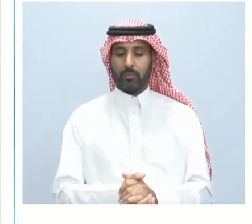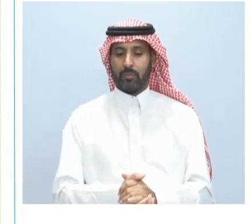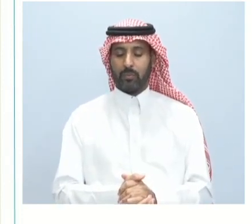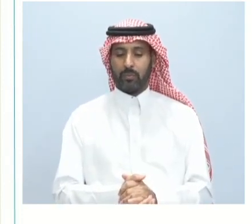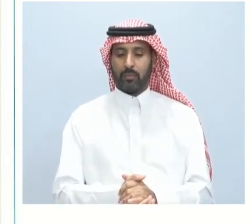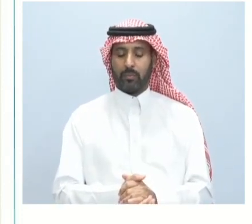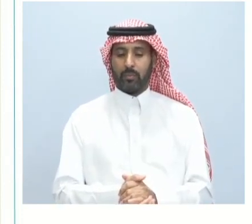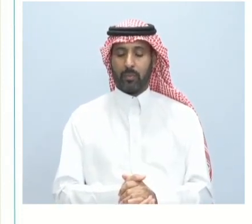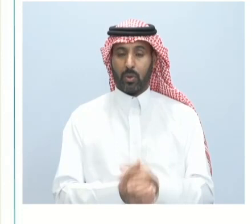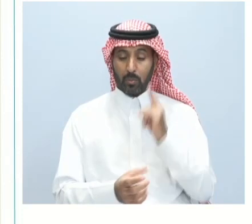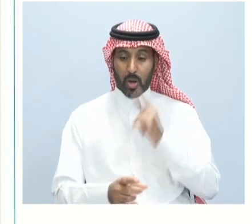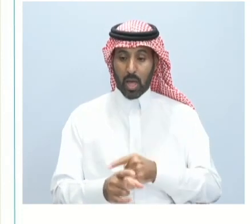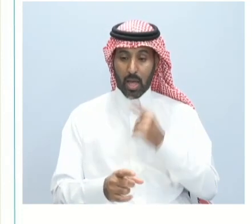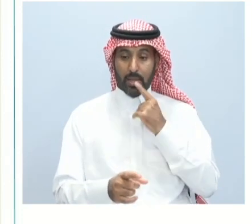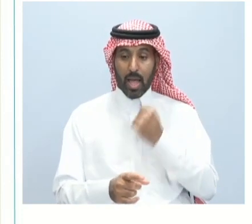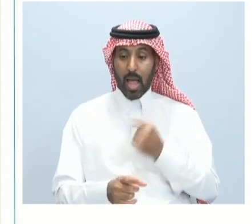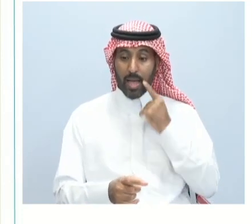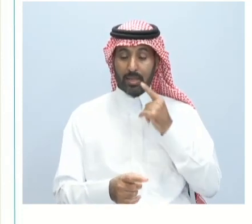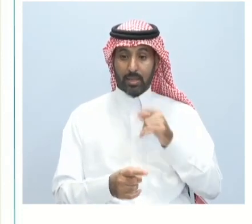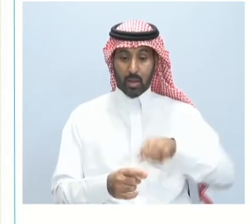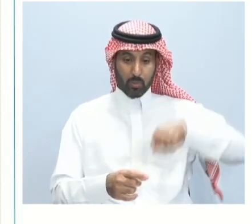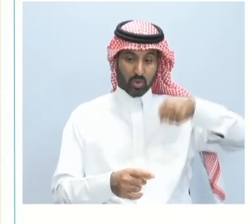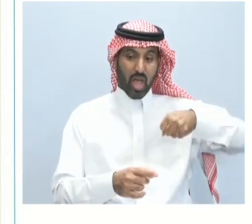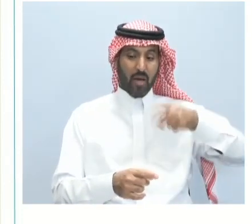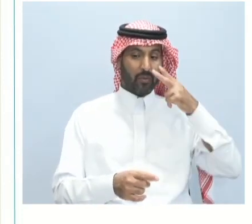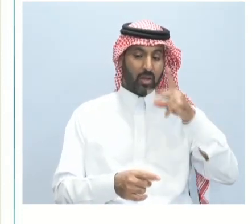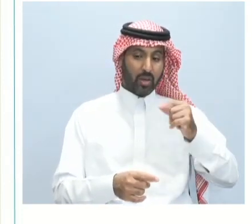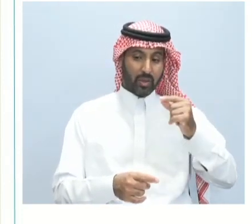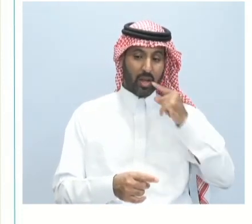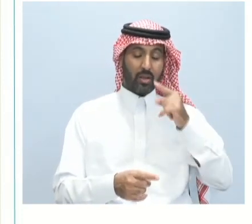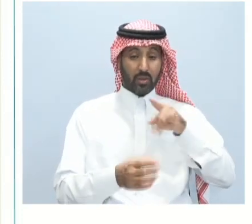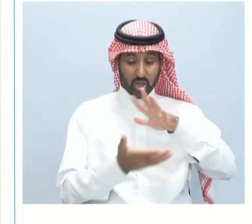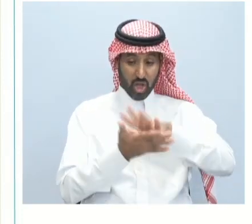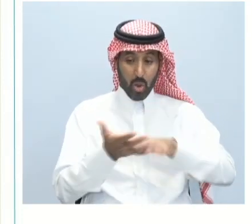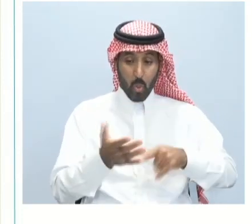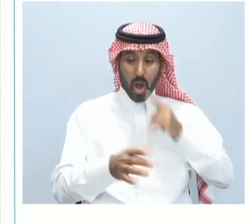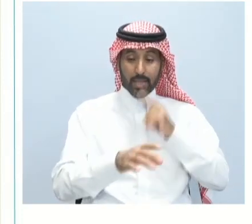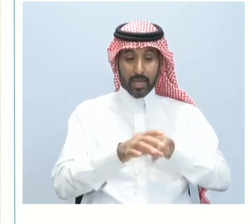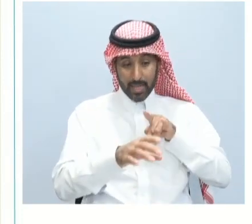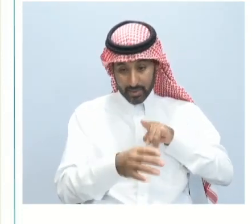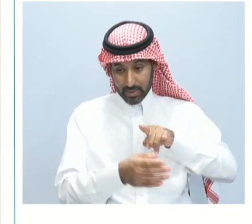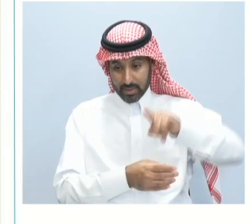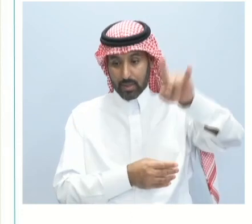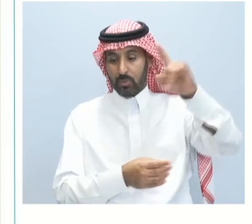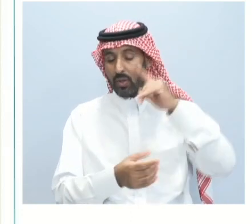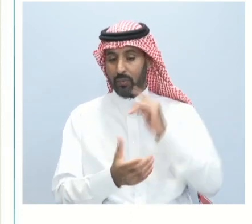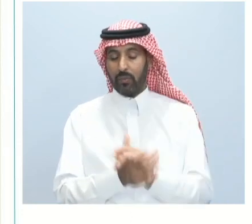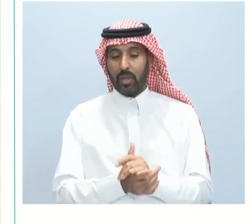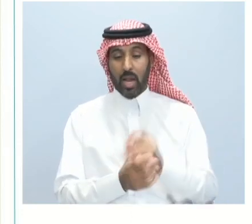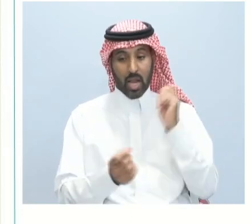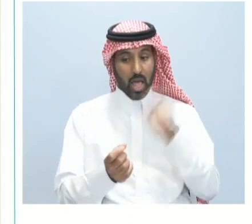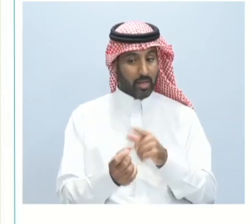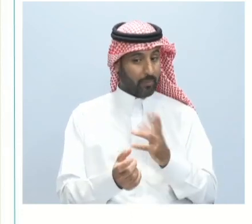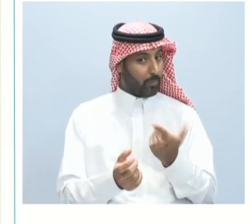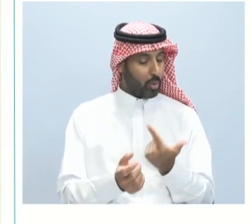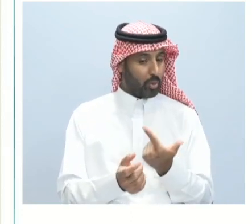الثالث مراعاه حاجه المسا فر وتفضيلاته لجدوله رحلات الطيران الانسب للمسافرين الهدف من